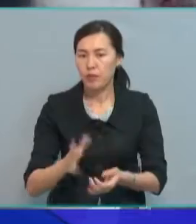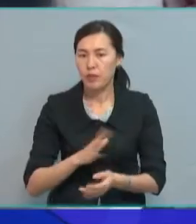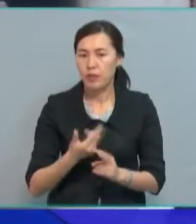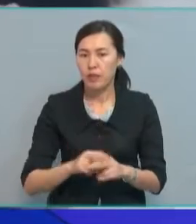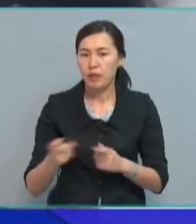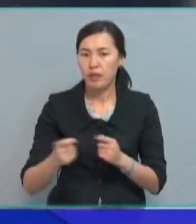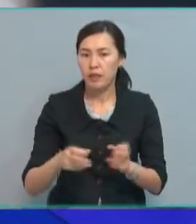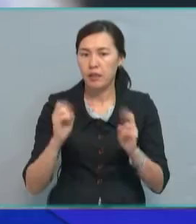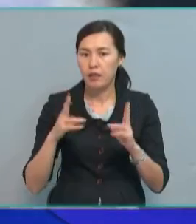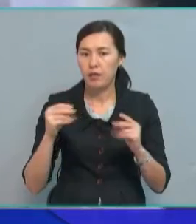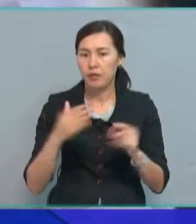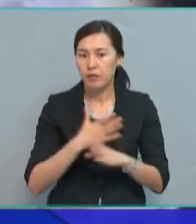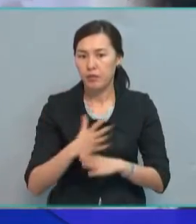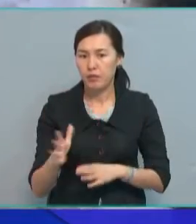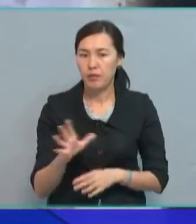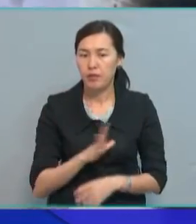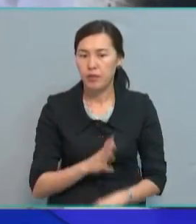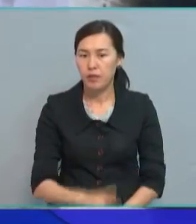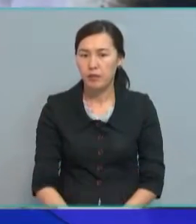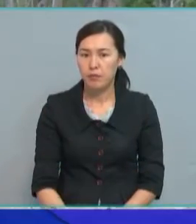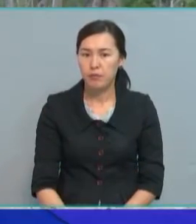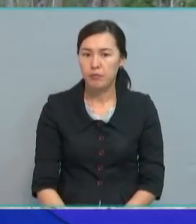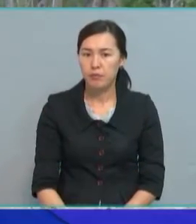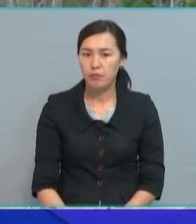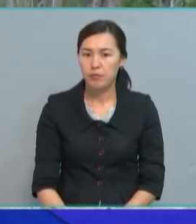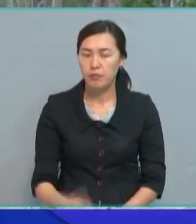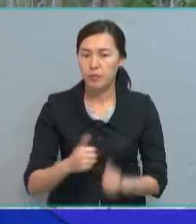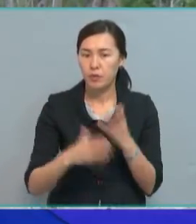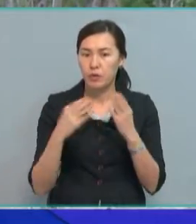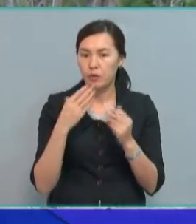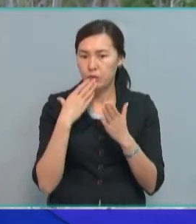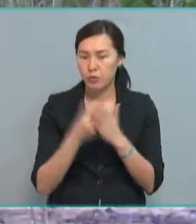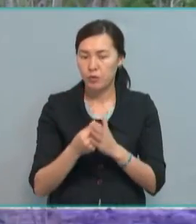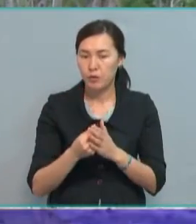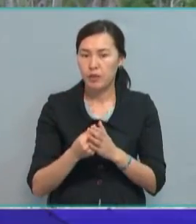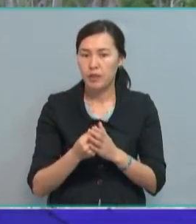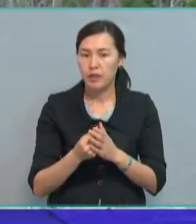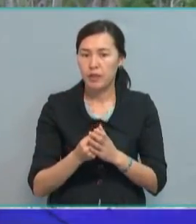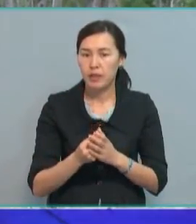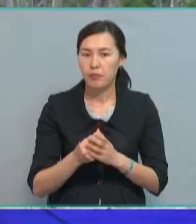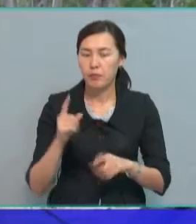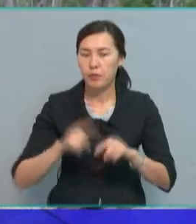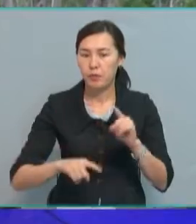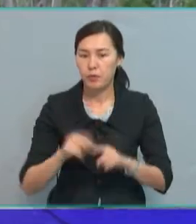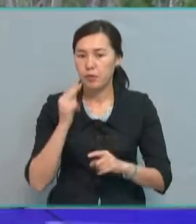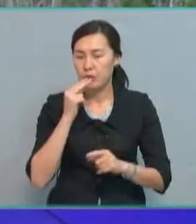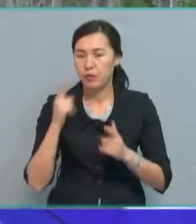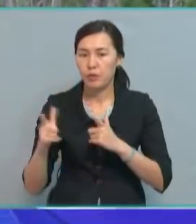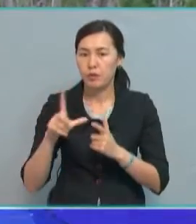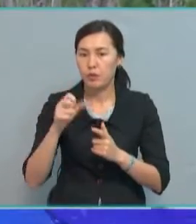Оған әкімдіктен арнайы қаржы да қарастырылған. Күнделікті мына өзімнің жеңгелерім, келіндерімді тамақ